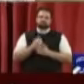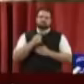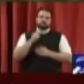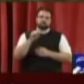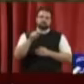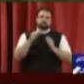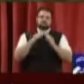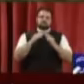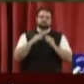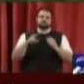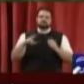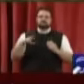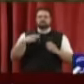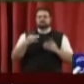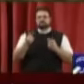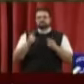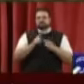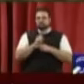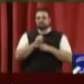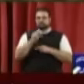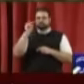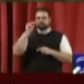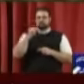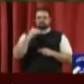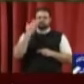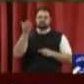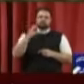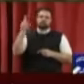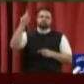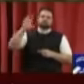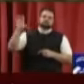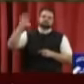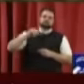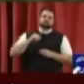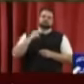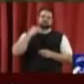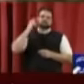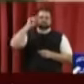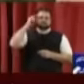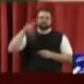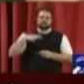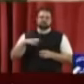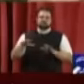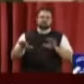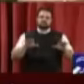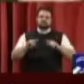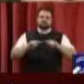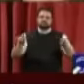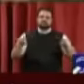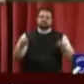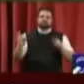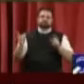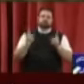arsenal, bine încheiat. Când vine un străin, gândește câți vibrații diferite, cât de bun ar fi. N-are